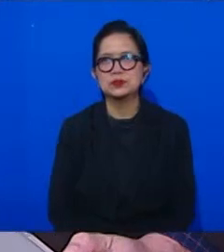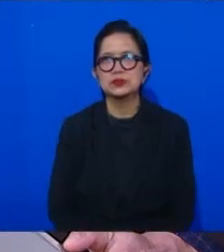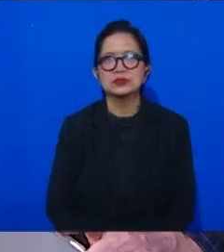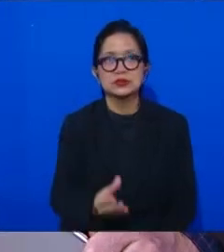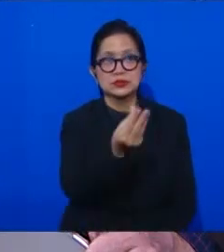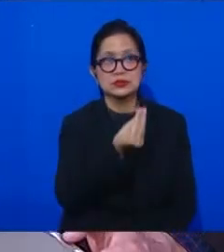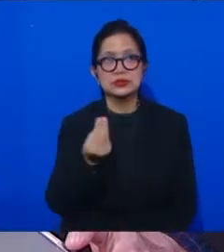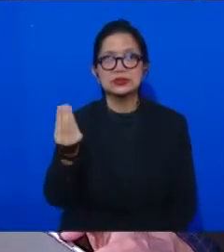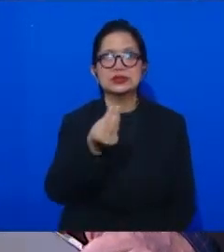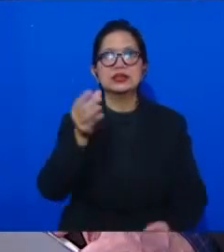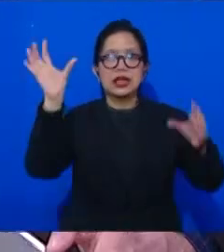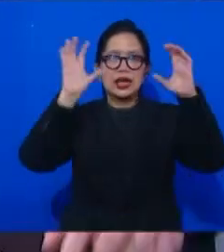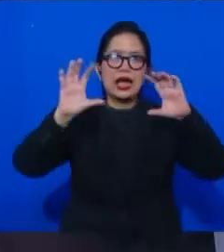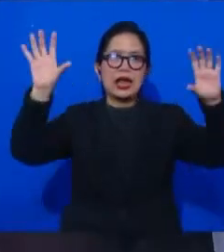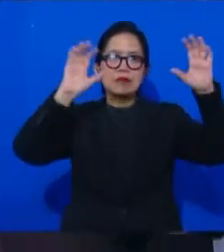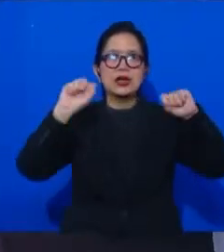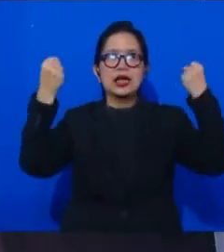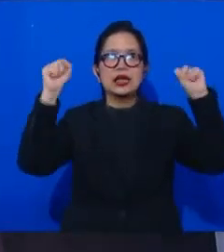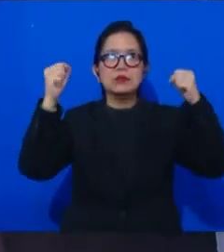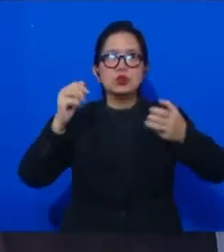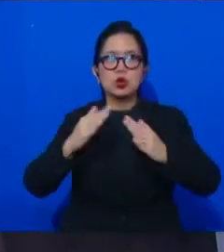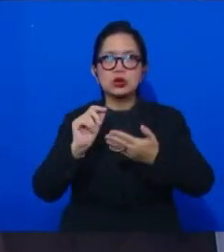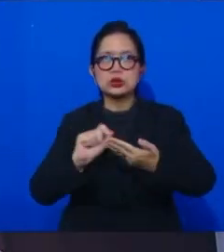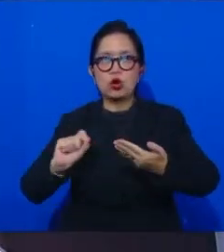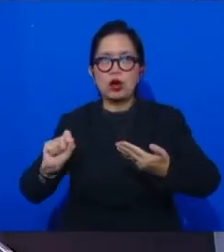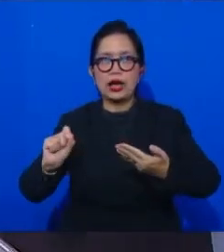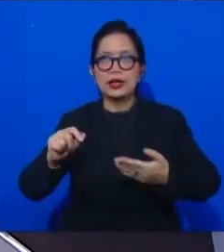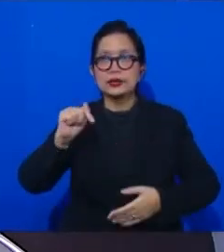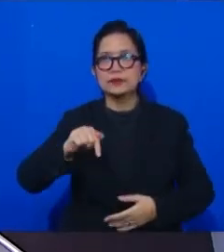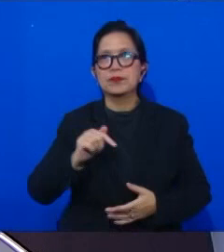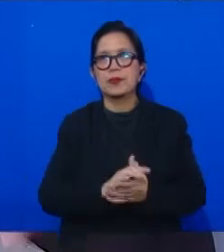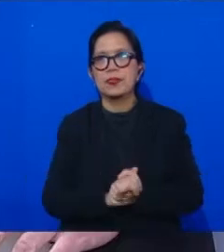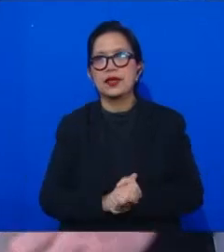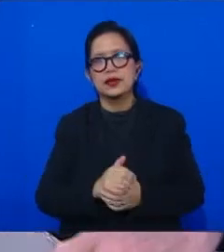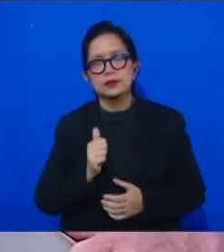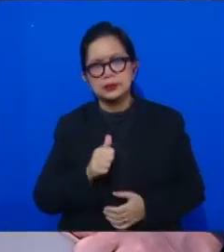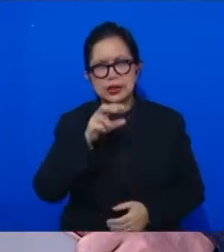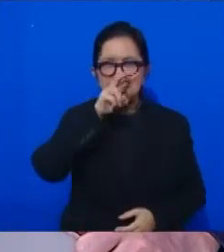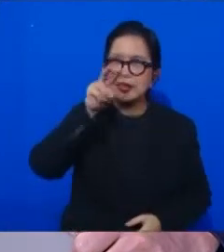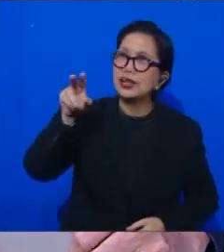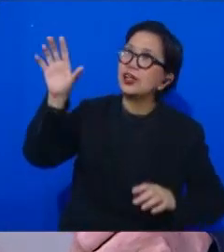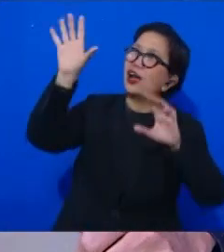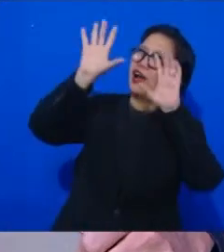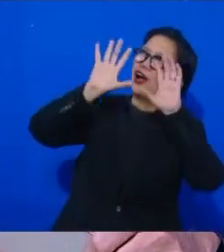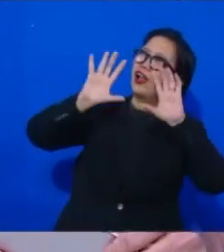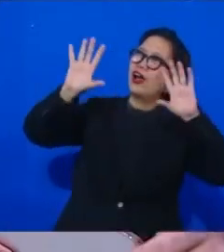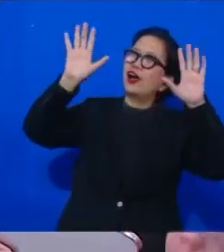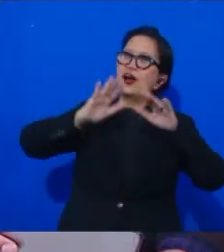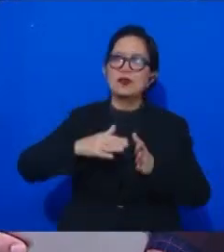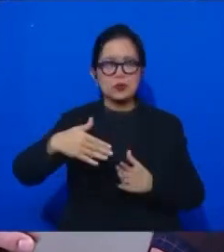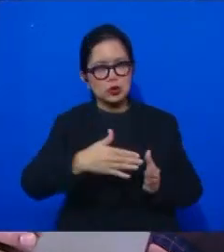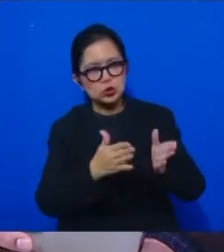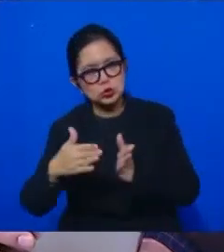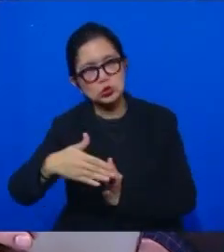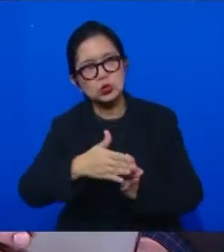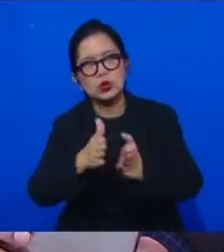Bisa dijadikan alternatif mengisi libur sekolah seperti saat ini. Selain bisa berlibur, kita juga bisa menikmati keindahan alam berupa aliran sungai yang masih